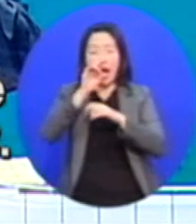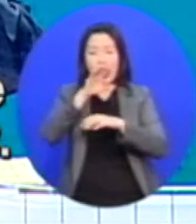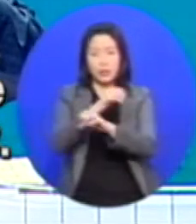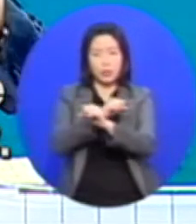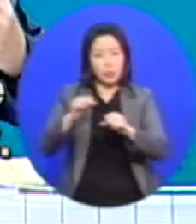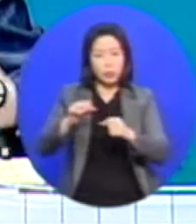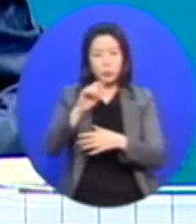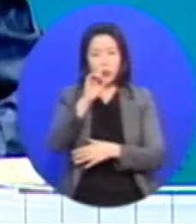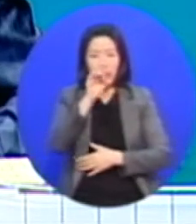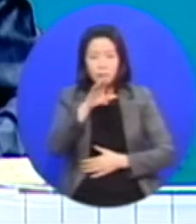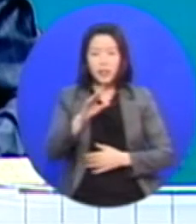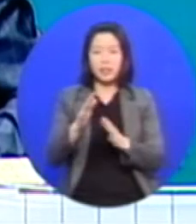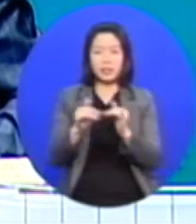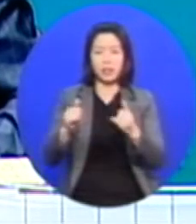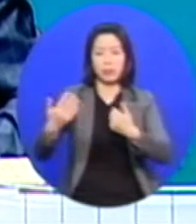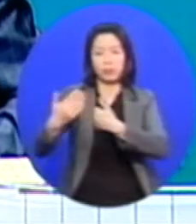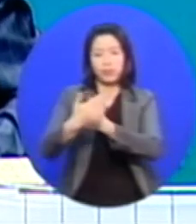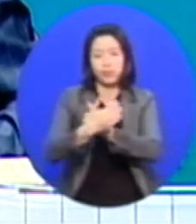돼요